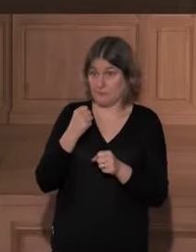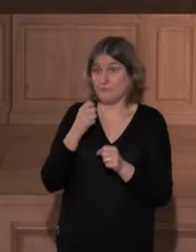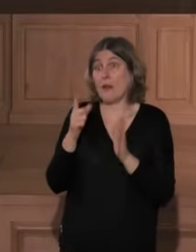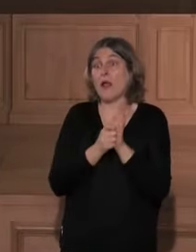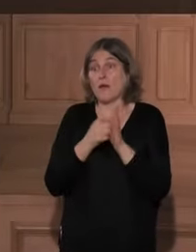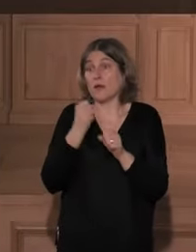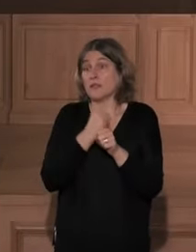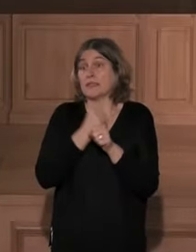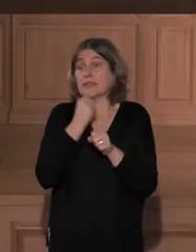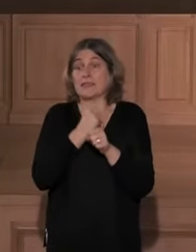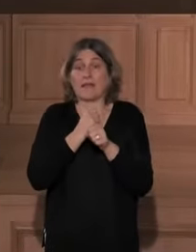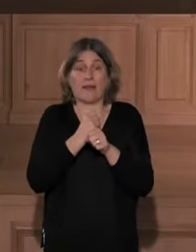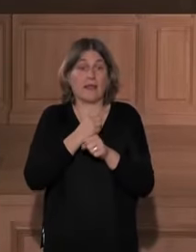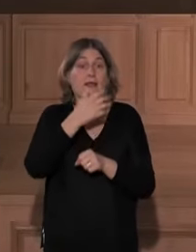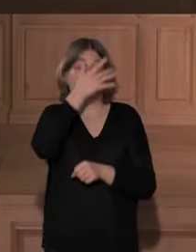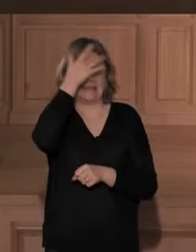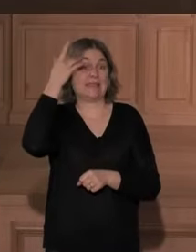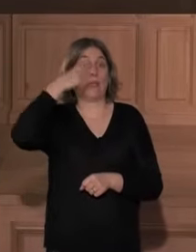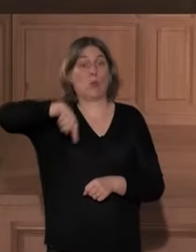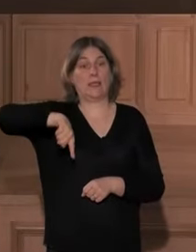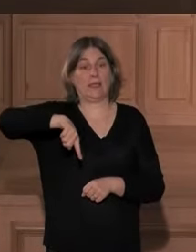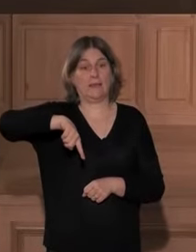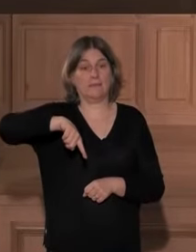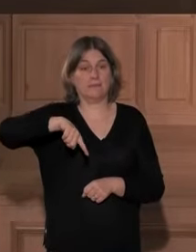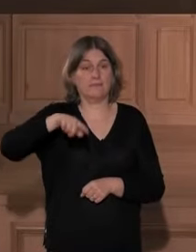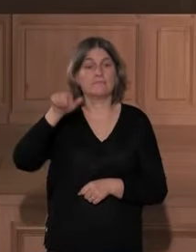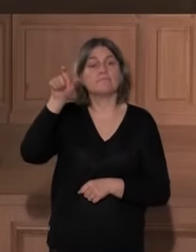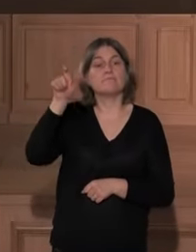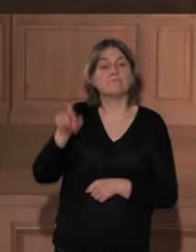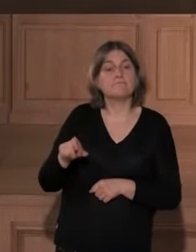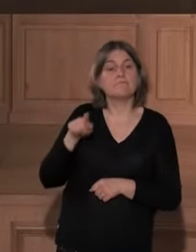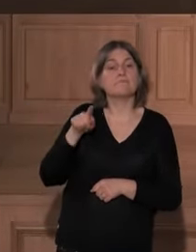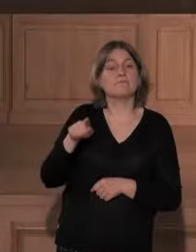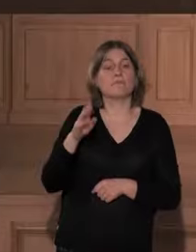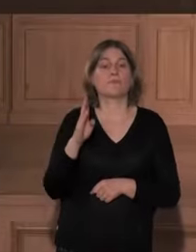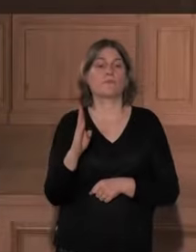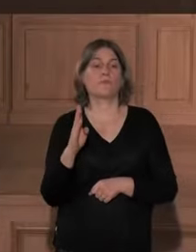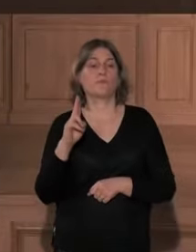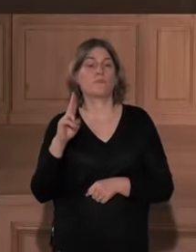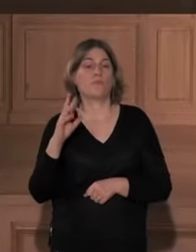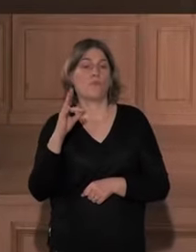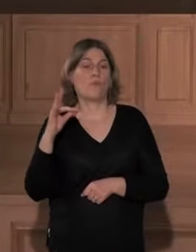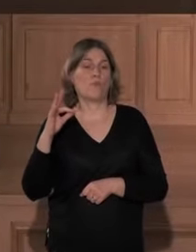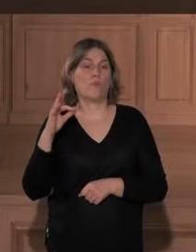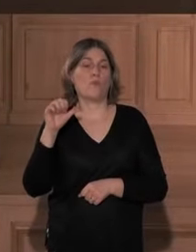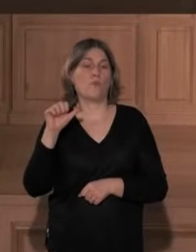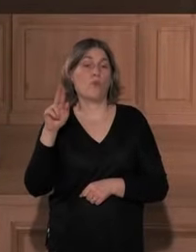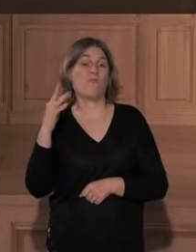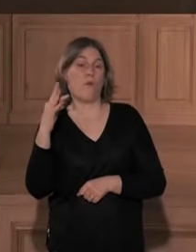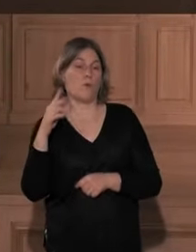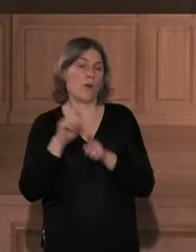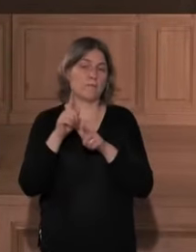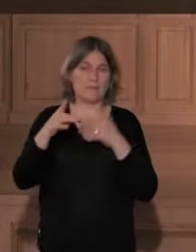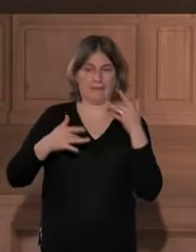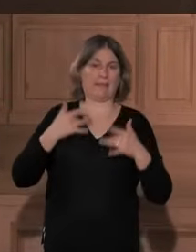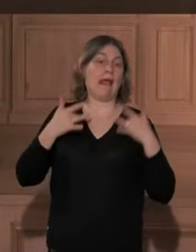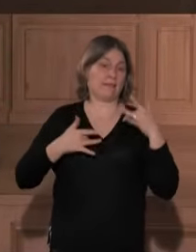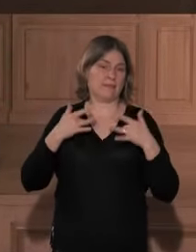Adam Shelton, à Saint-Denis, avec Howard Buten, qui est plus connu sous le nom de Buffo. Je faisais du théâtre avec Turbulence et Philippe